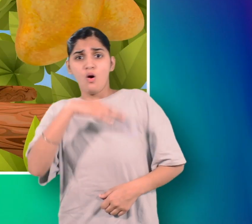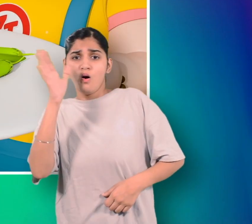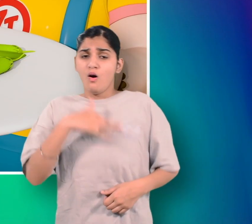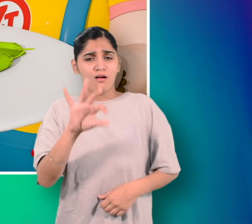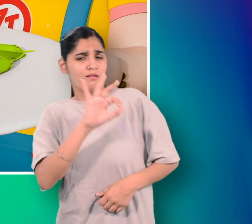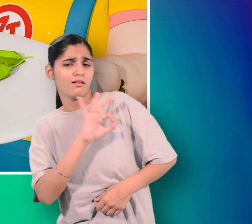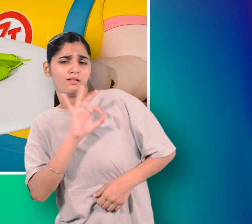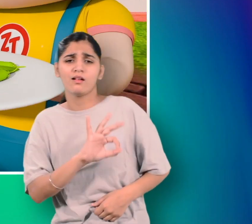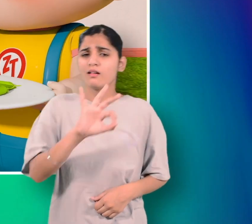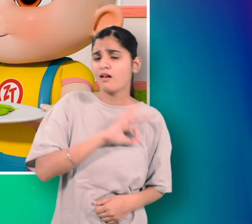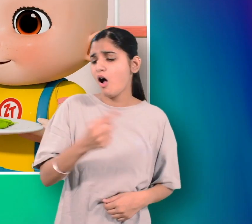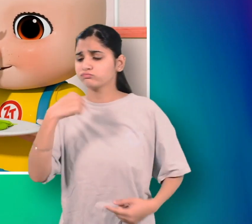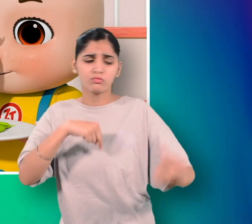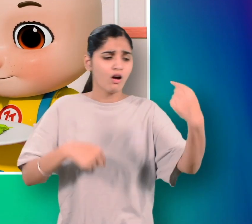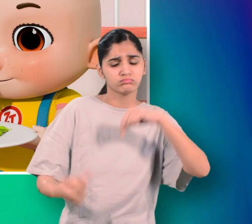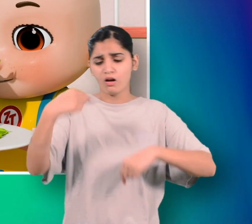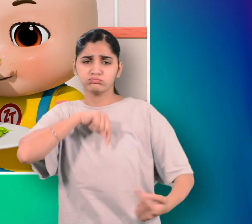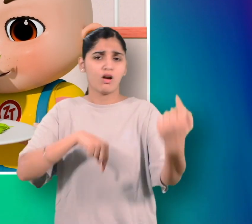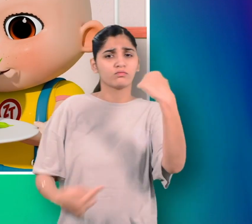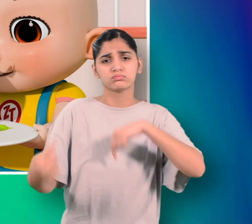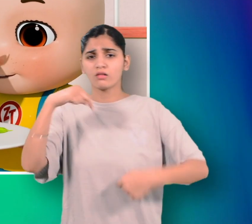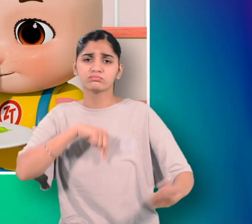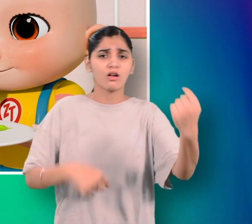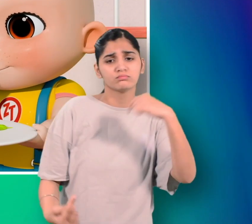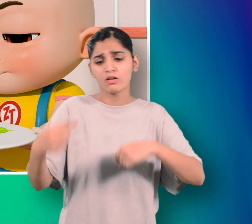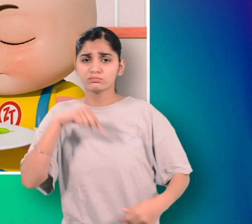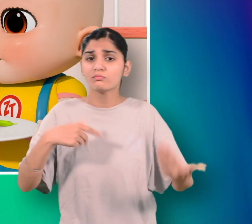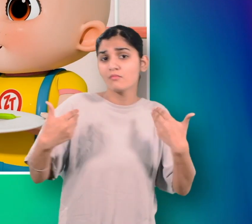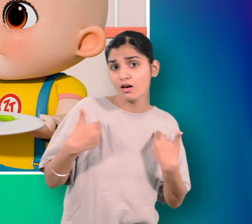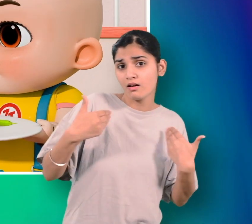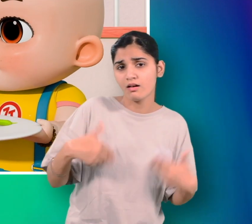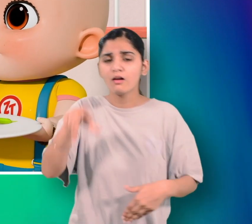मिर्ची हरी पसंद मुझे है, झट से झट कर जाता हूँ।